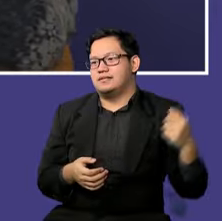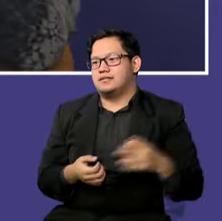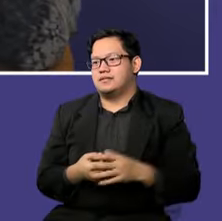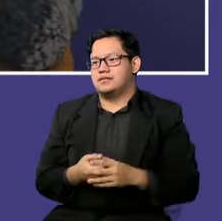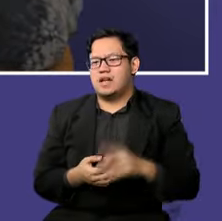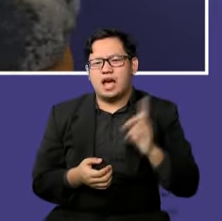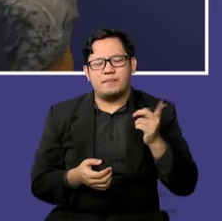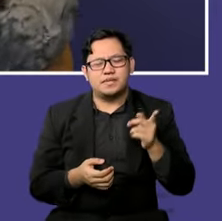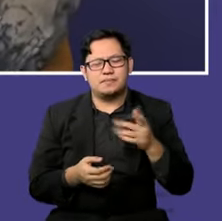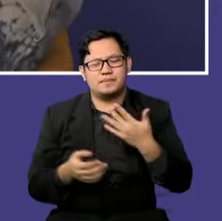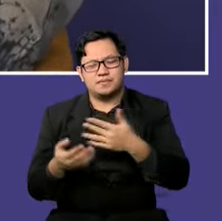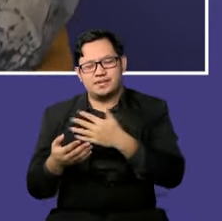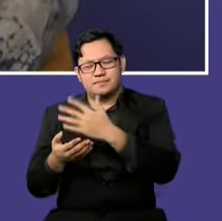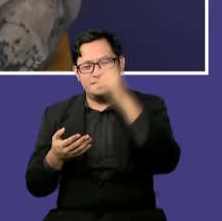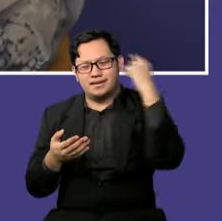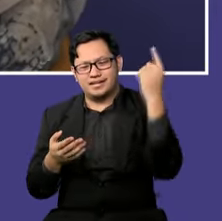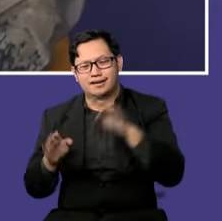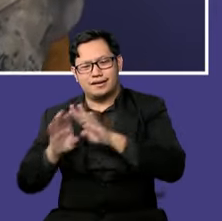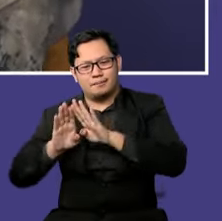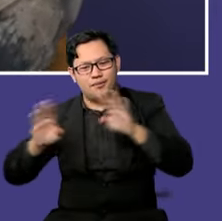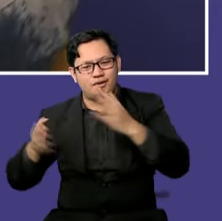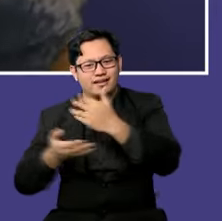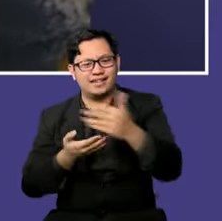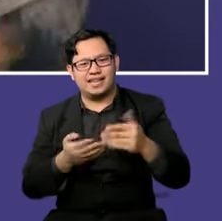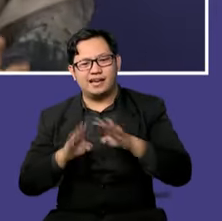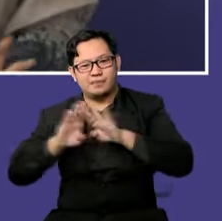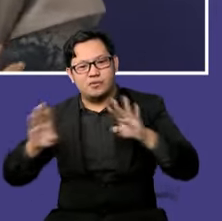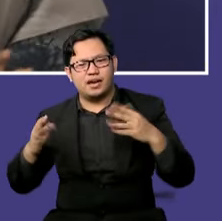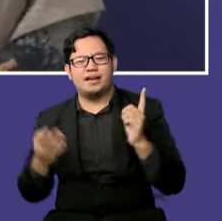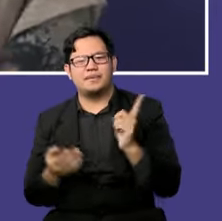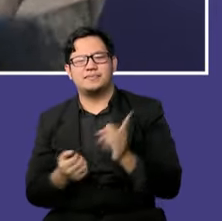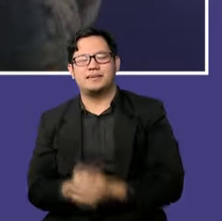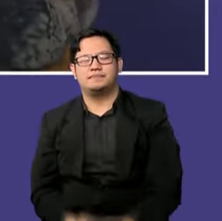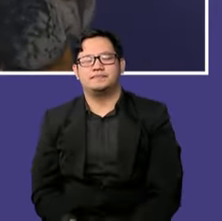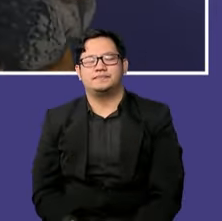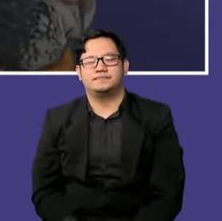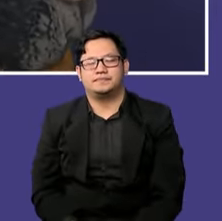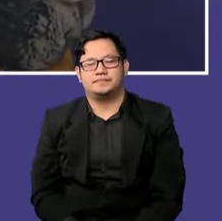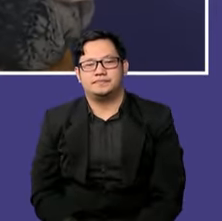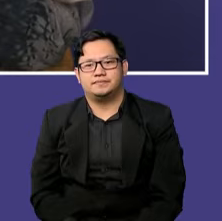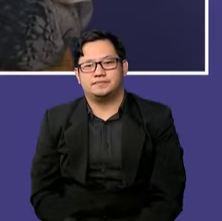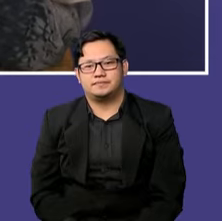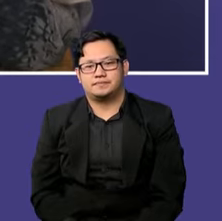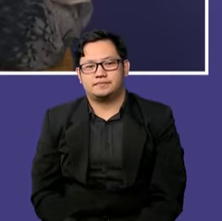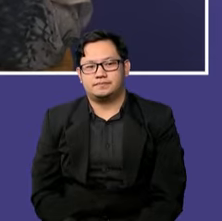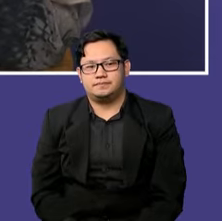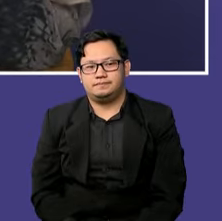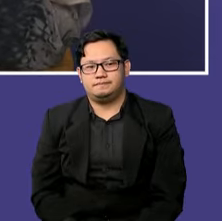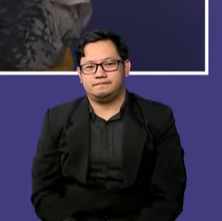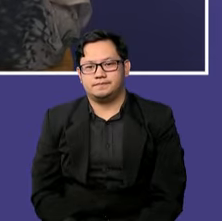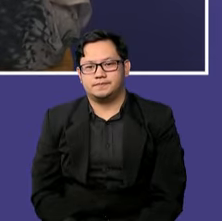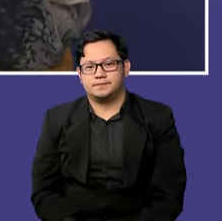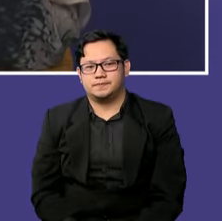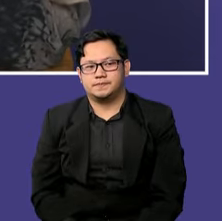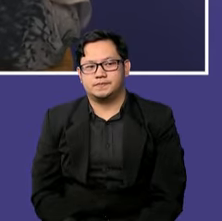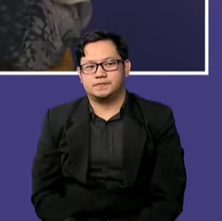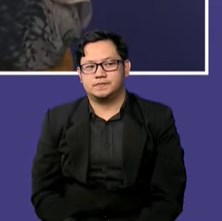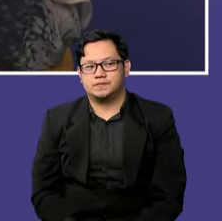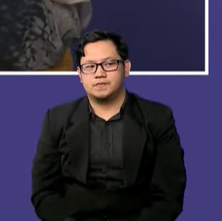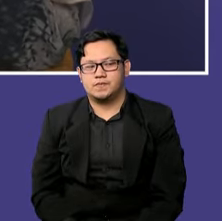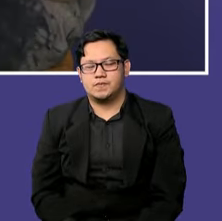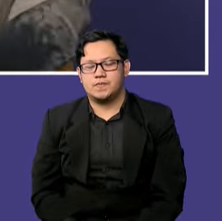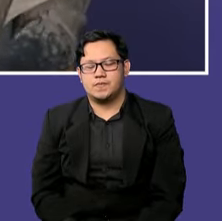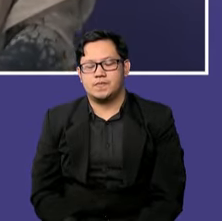kenapa nggak dibuka aja dah nya supaya nggak nyatet nih berani dulu jadi gini dulu Jadi sebenarnya lihat ini gitu ya oke